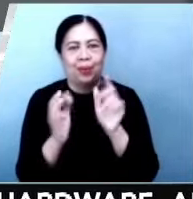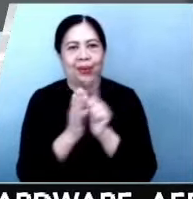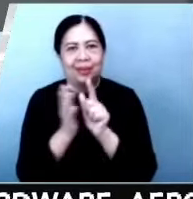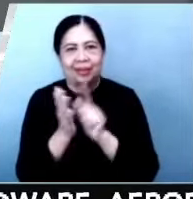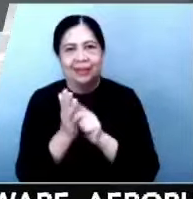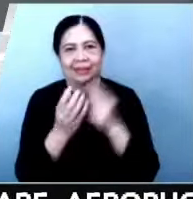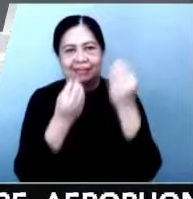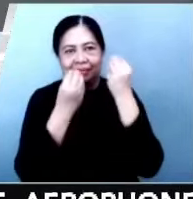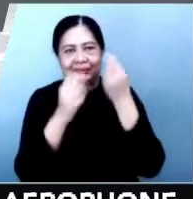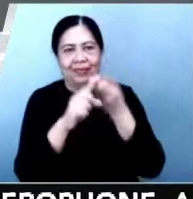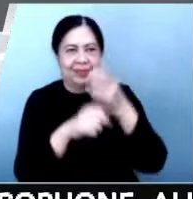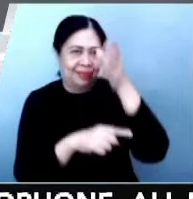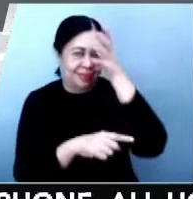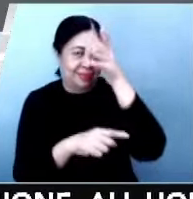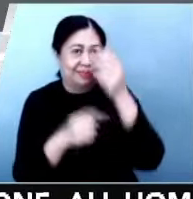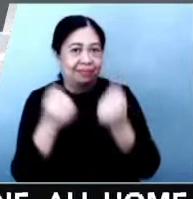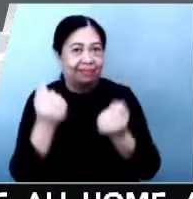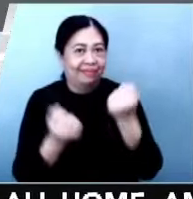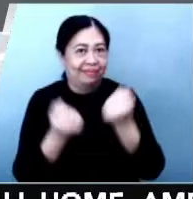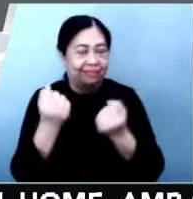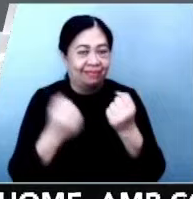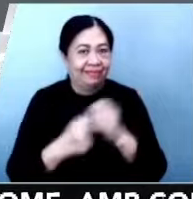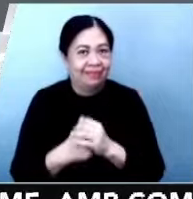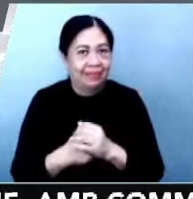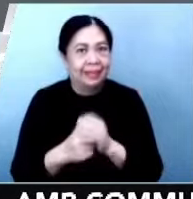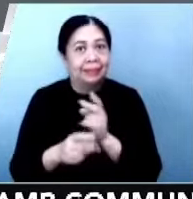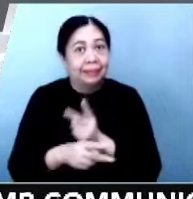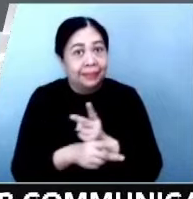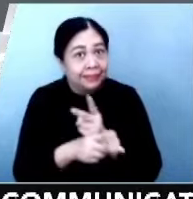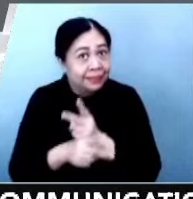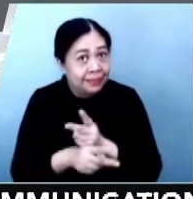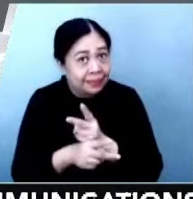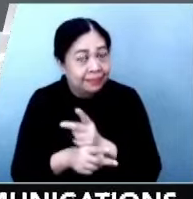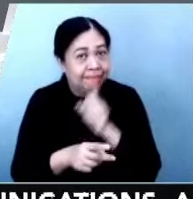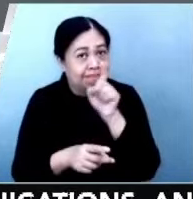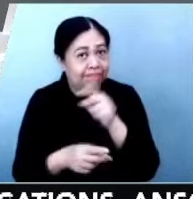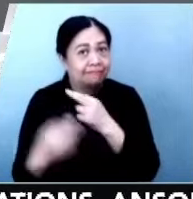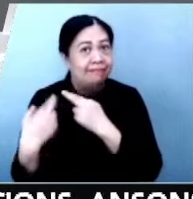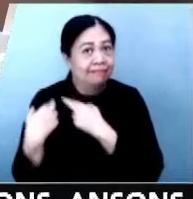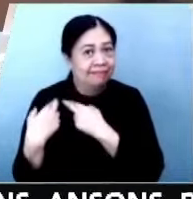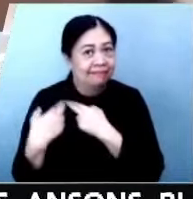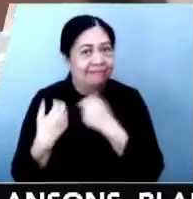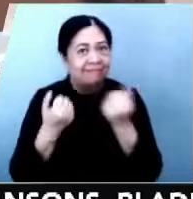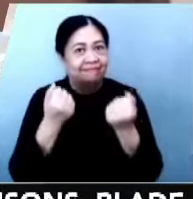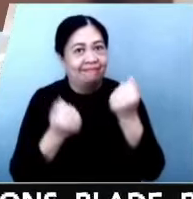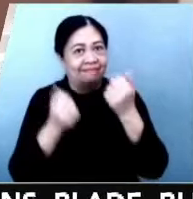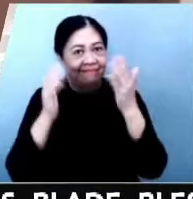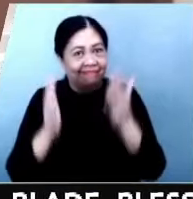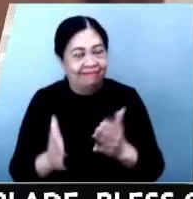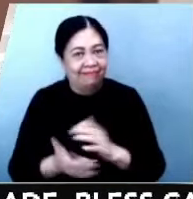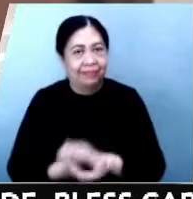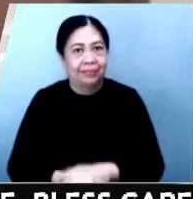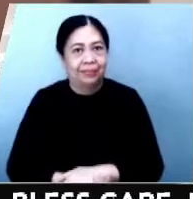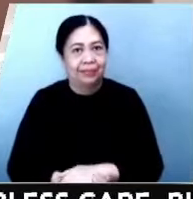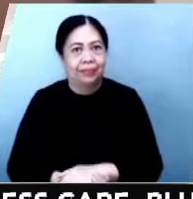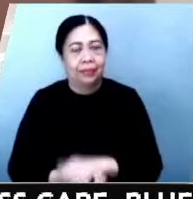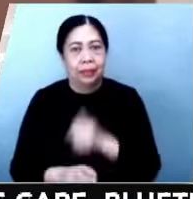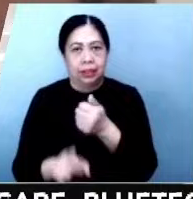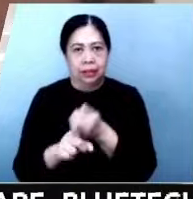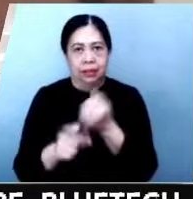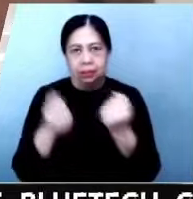ama pagdating sa pagmamaneho. Maging maingat at responsableng motorista. Para sa nagmamaneho,